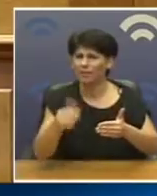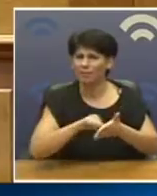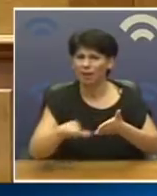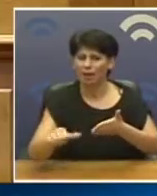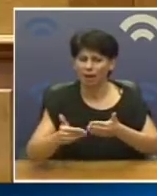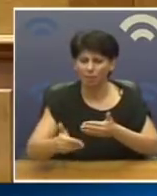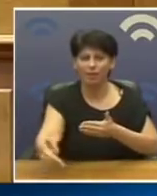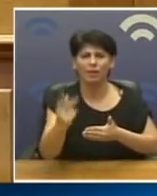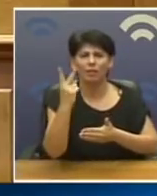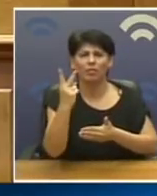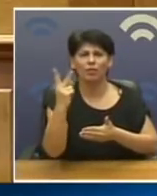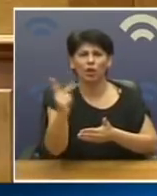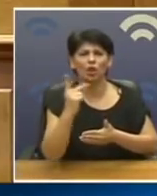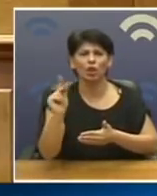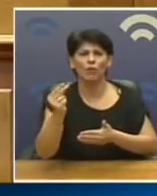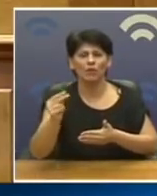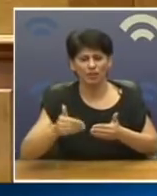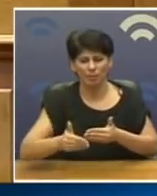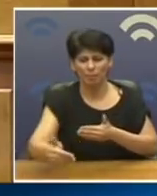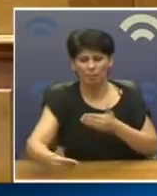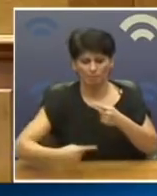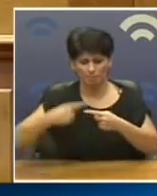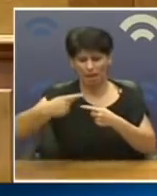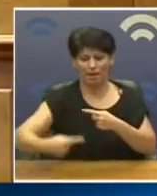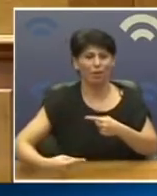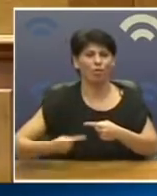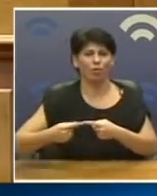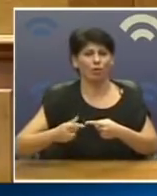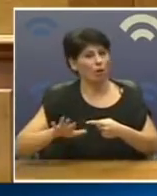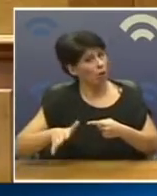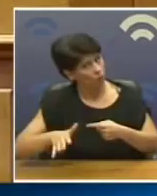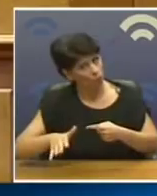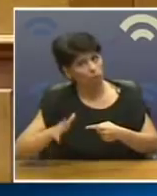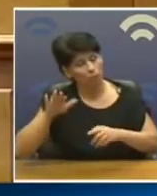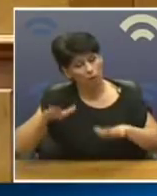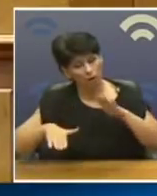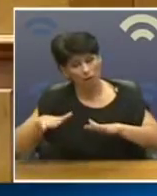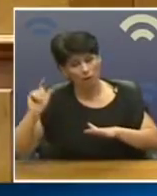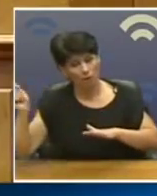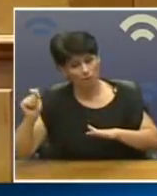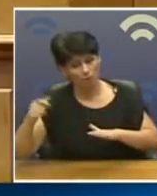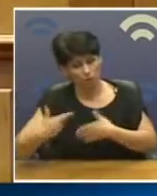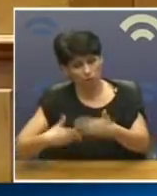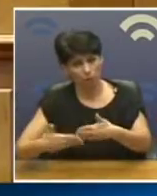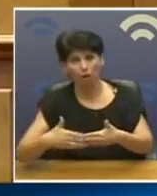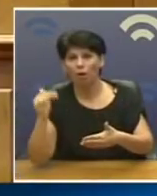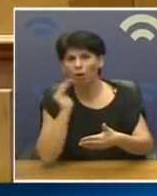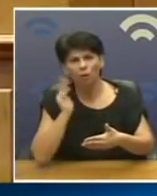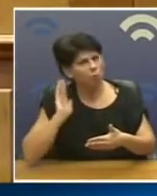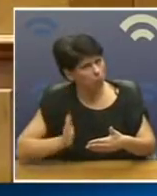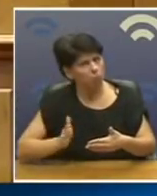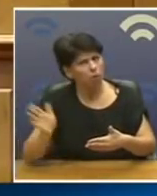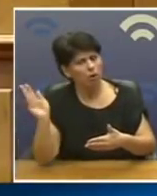περάσουν δύο κοινοβουλευτικοί περίοδοι, που μπορεί ανάλογα με τις πολιτικές εξελίξεις και τη συγκυρία να είναι σε πολύ σύντομο χρονικό